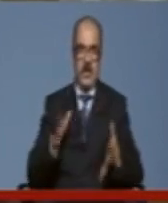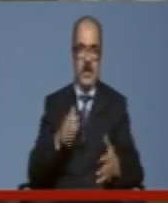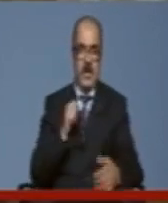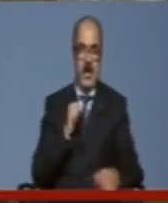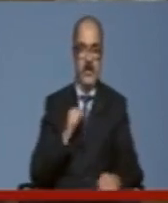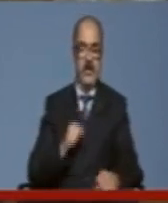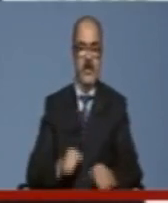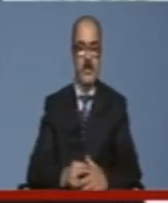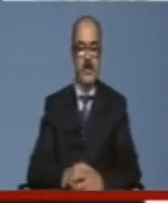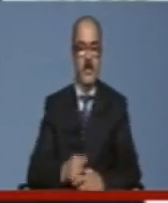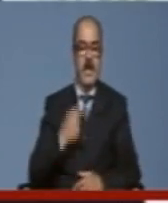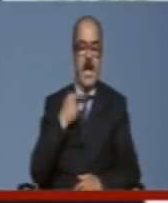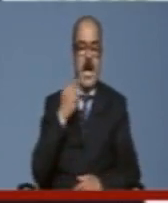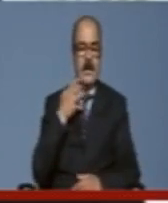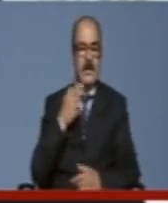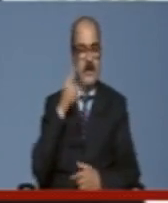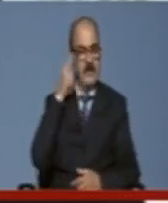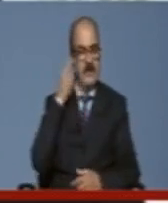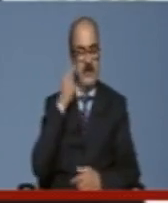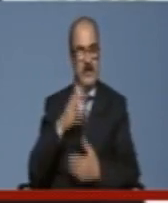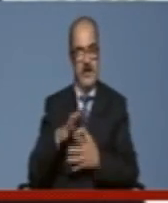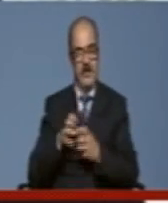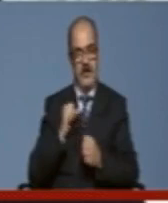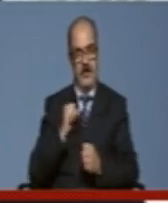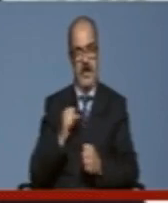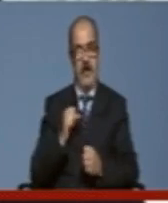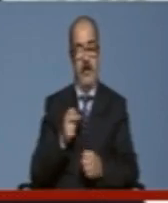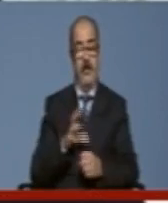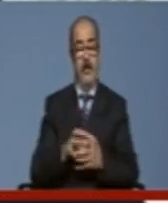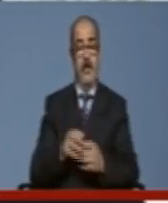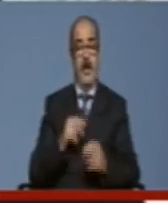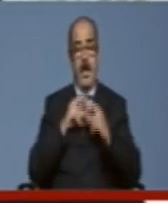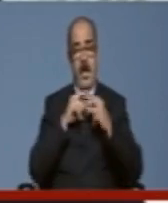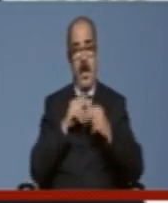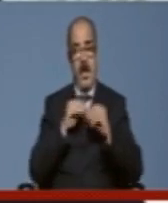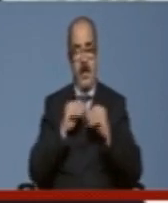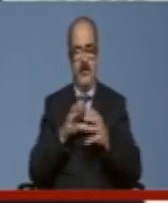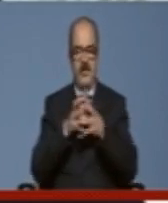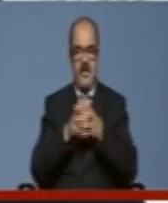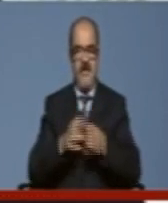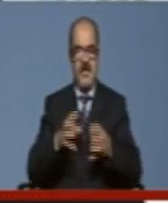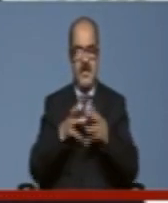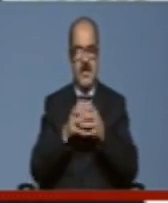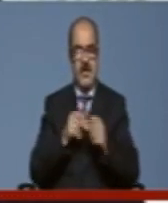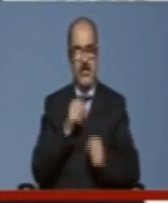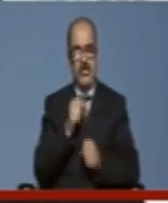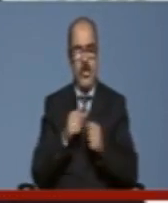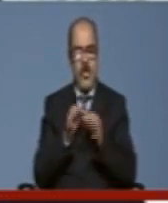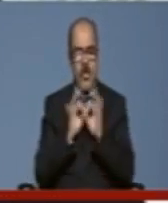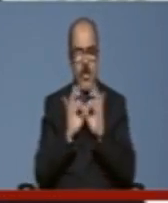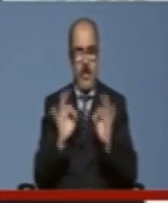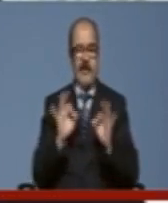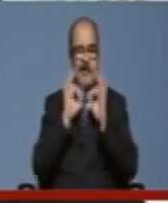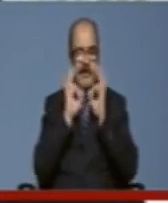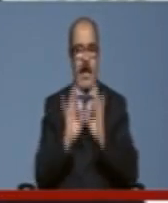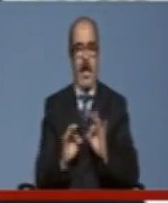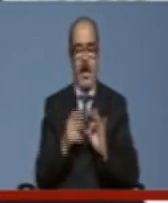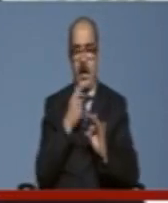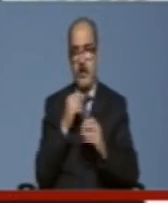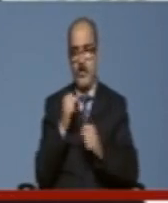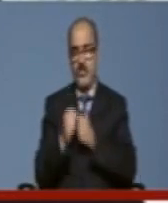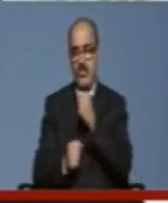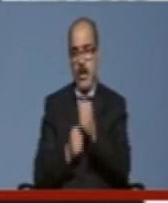قطاع غزة، وتكلمنا بتفصيل شديد وبعمق شديد في جهود